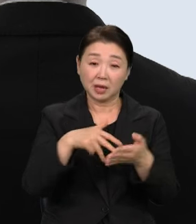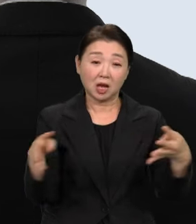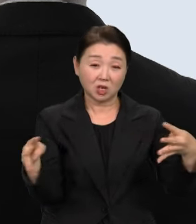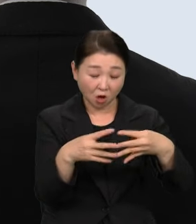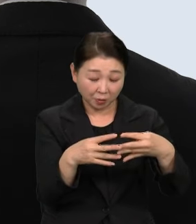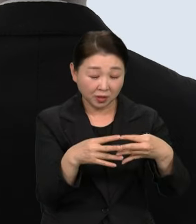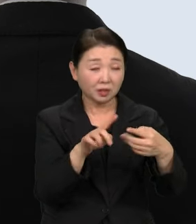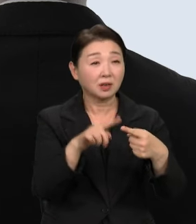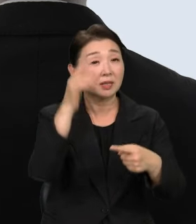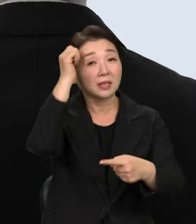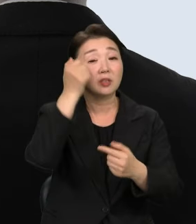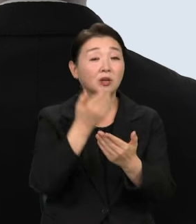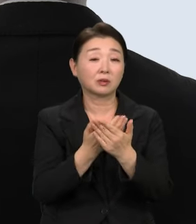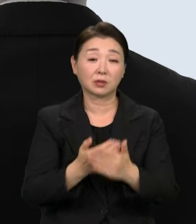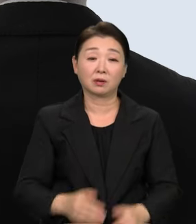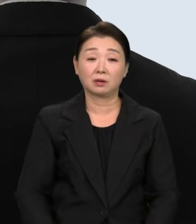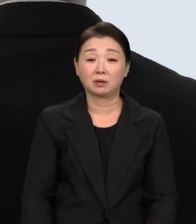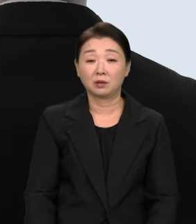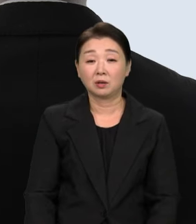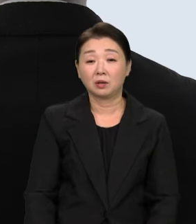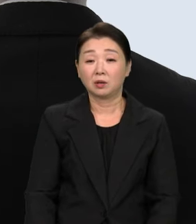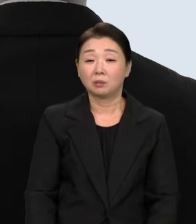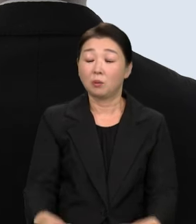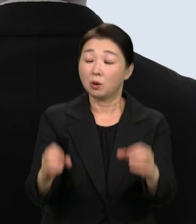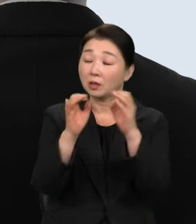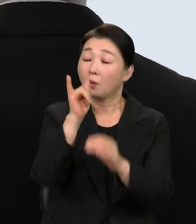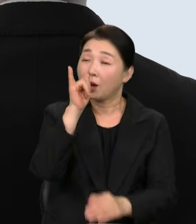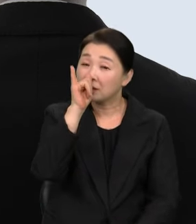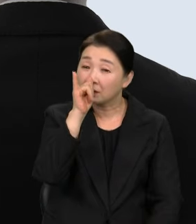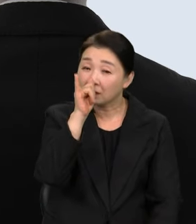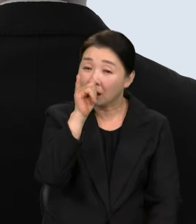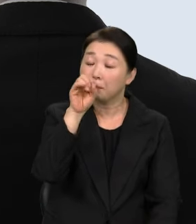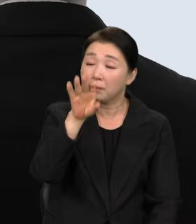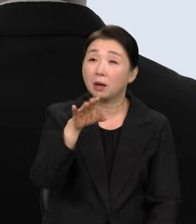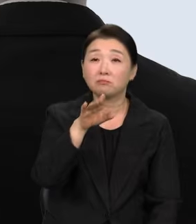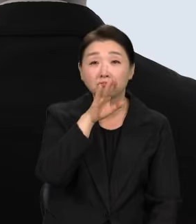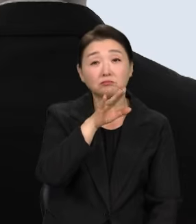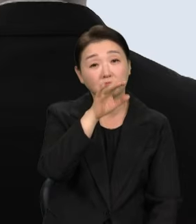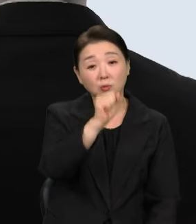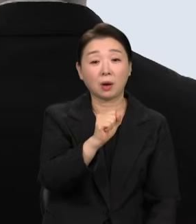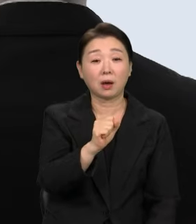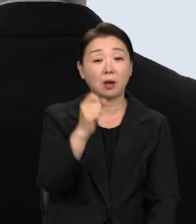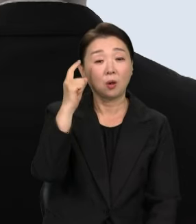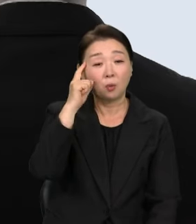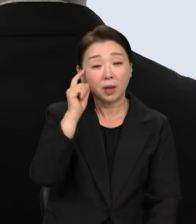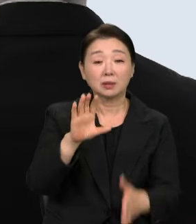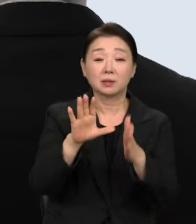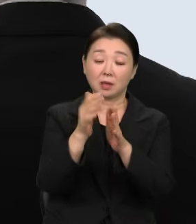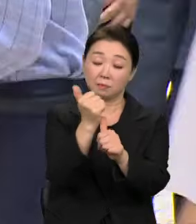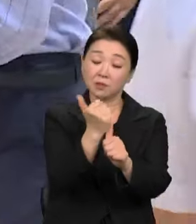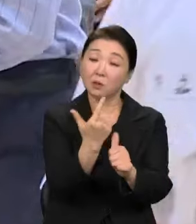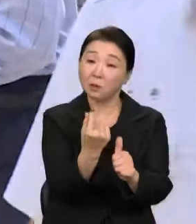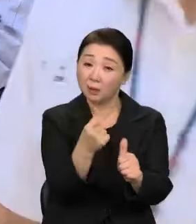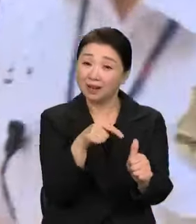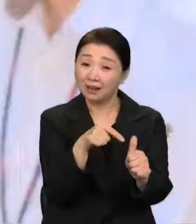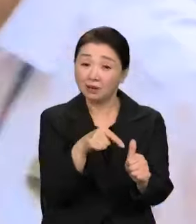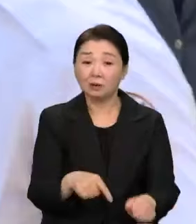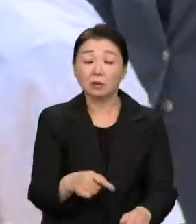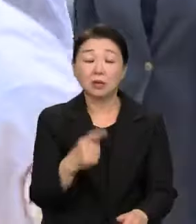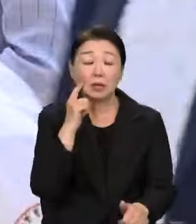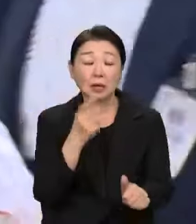것 같아요. 도감이 있었다는 얘기를 해주면 딱 제일 좋죠. 실제로 뭐 그때 비서였으니까.